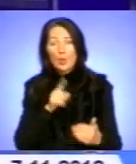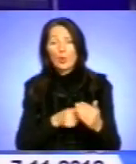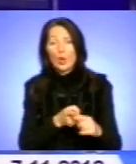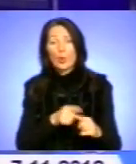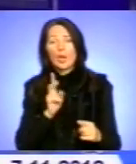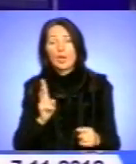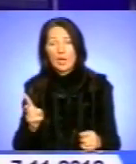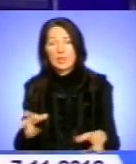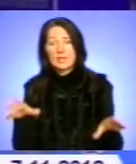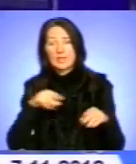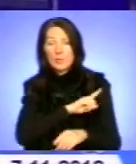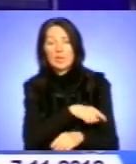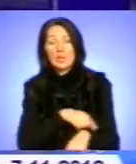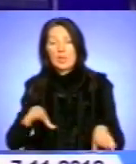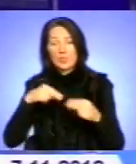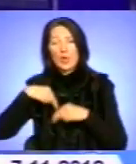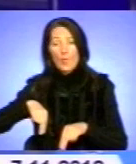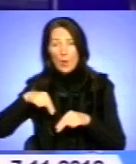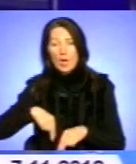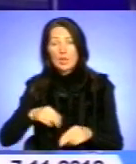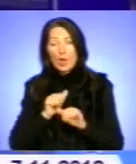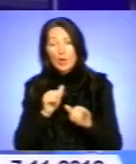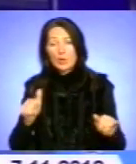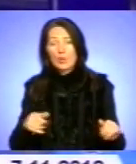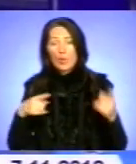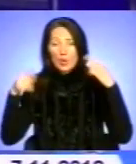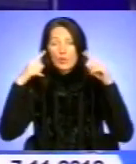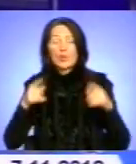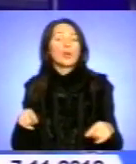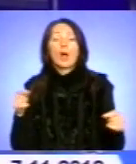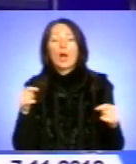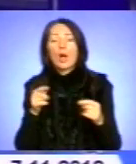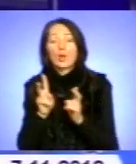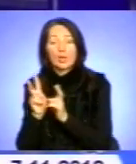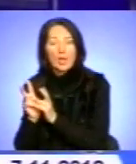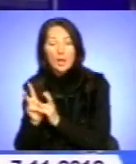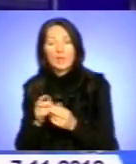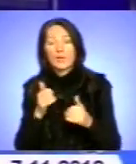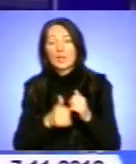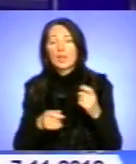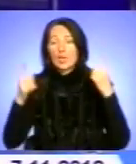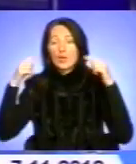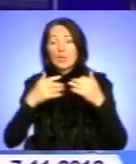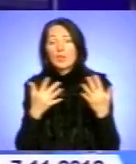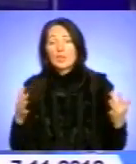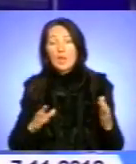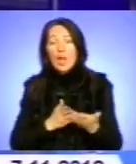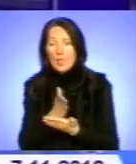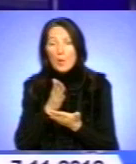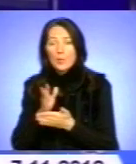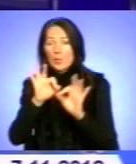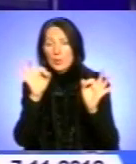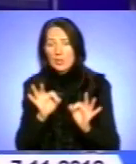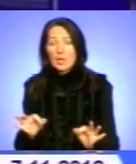між народами Європи, розвиток творчих контактів серед творців різноманітних напрямків мистецтва, творчих інституцій, закладів,